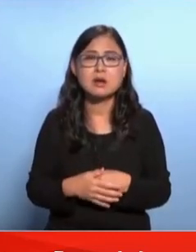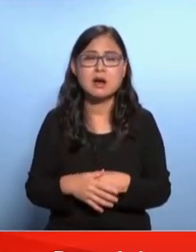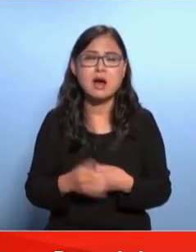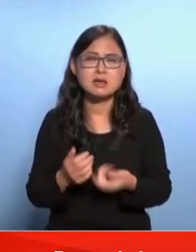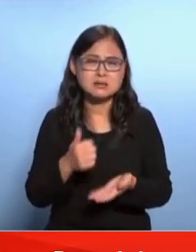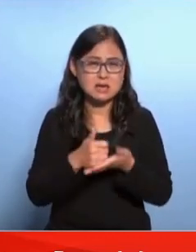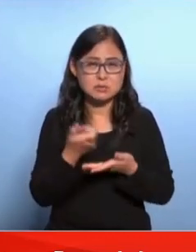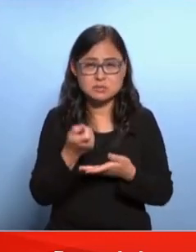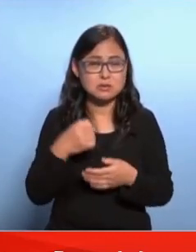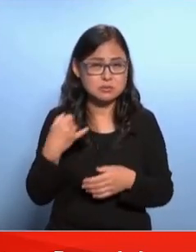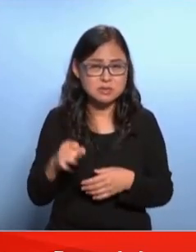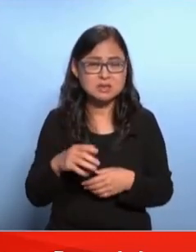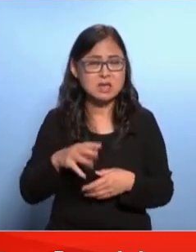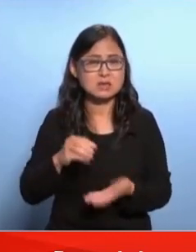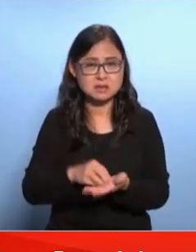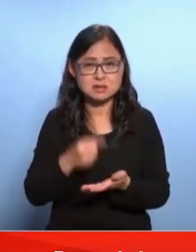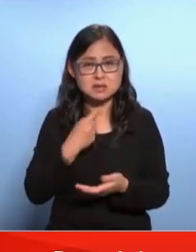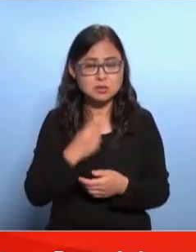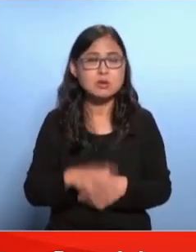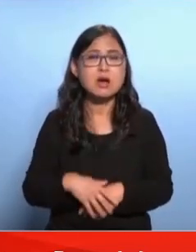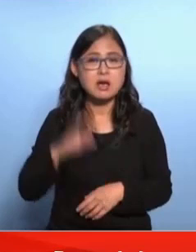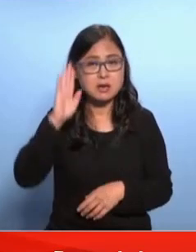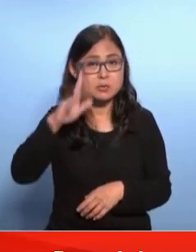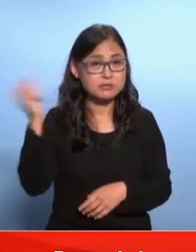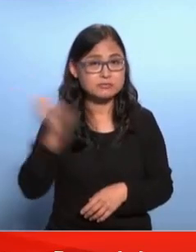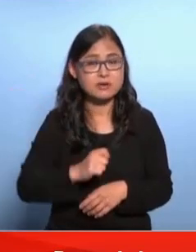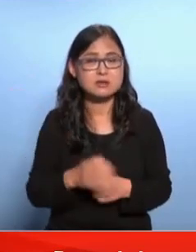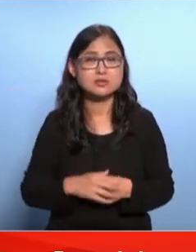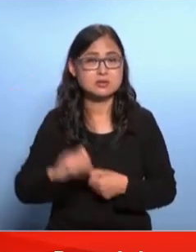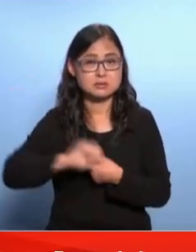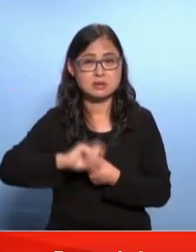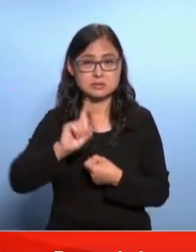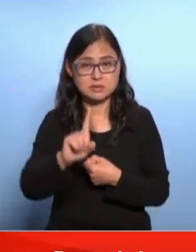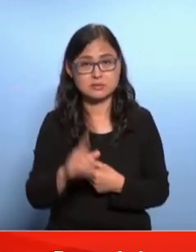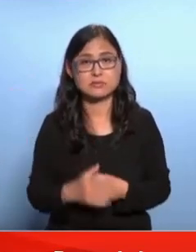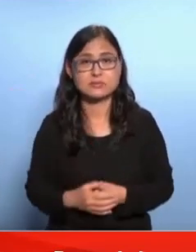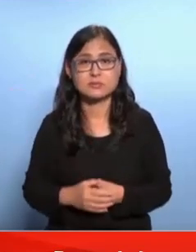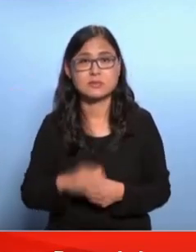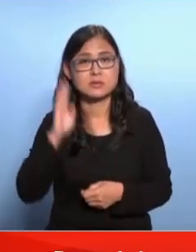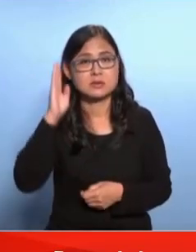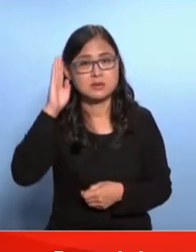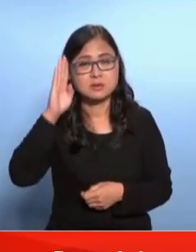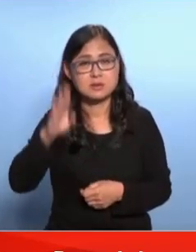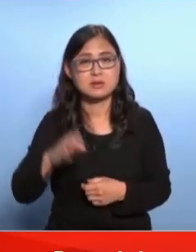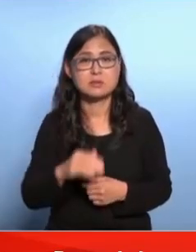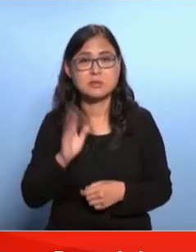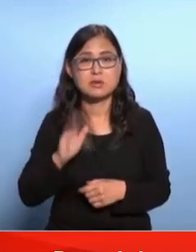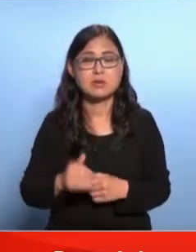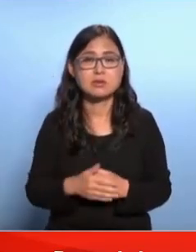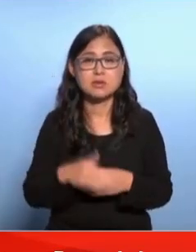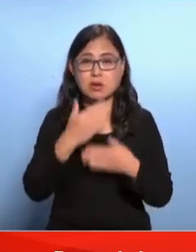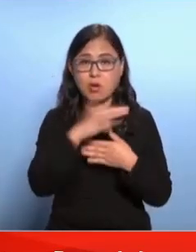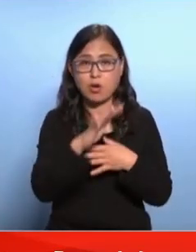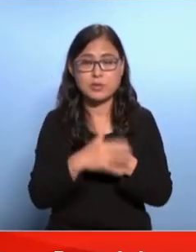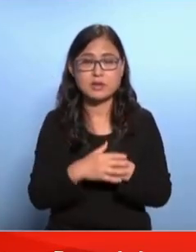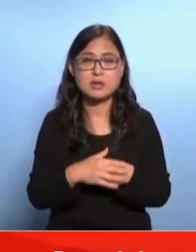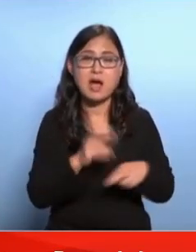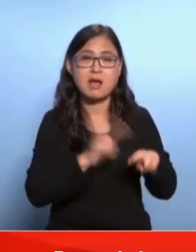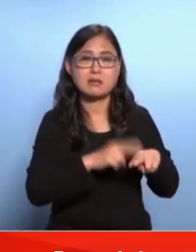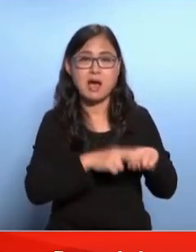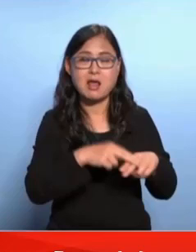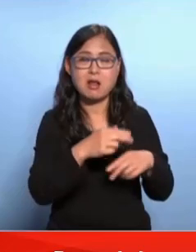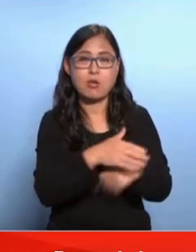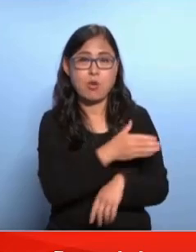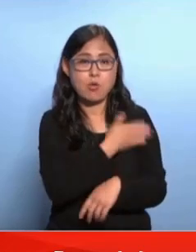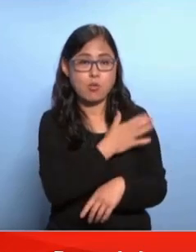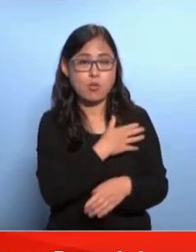局長，我希望你可以同我哋講盡快。幫我哋加多樣嘢，我哋希望咧，如果我哋可以喺外邊內地嚟嘅